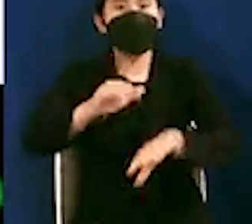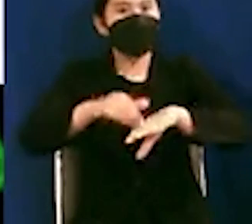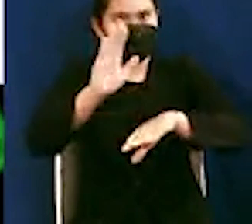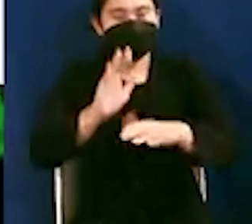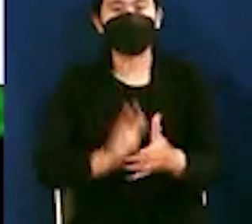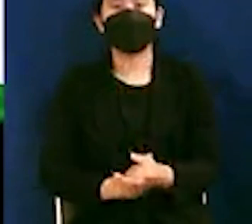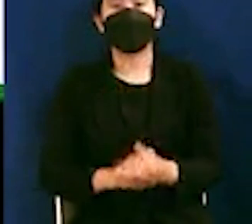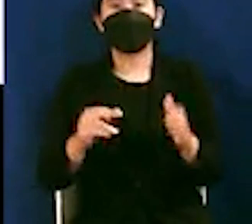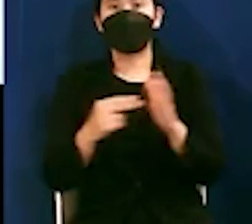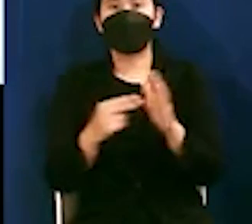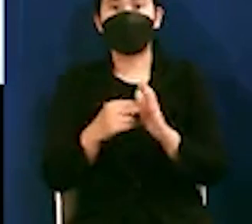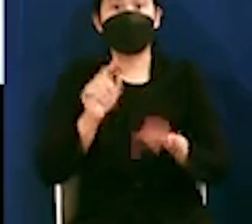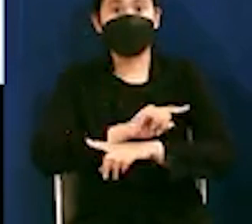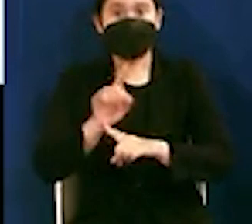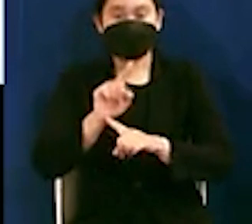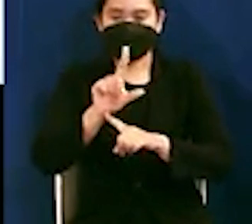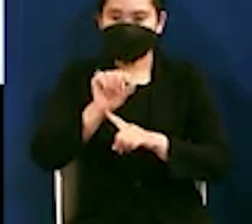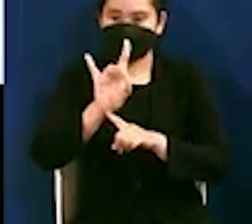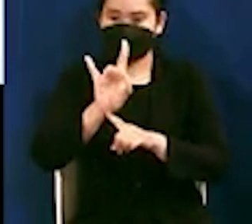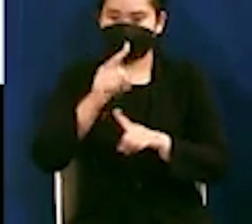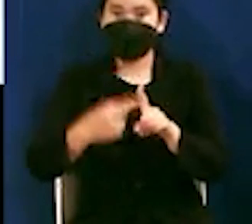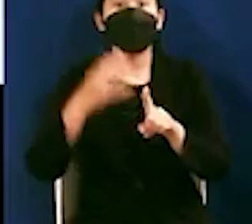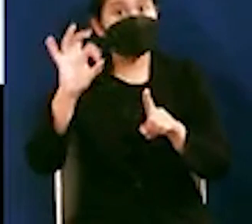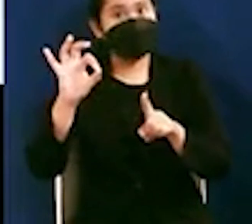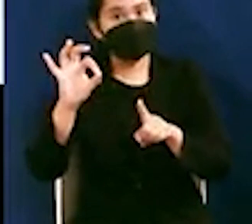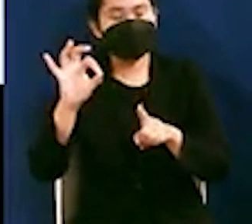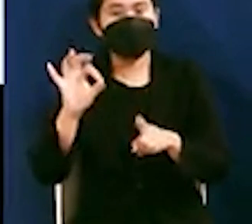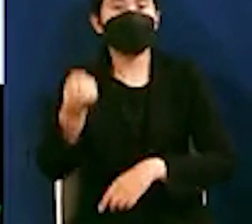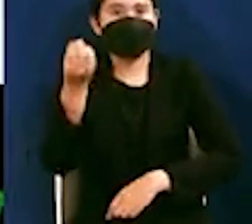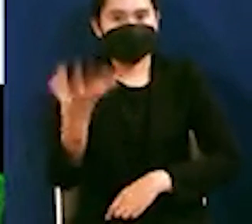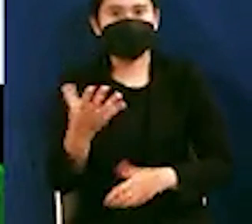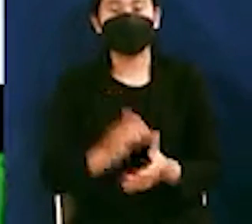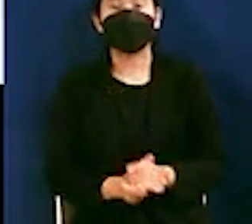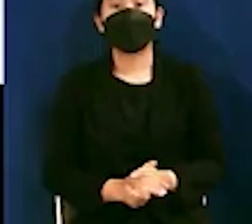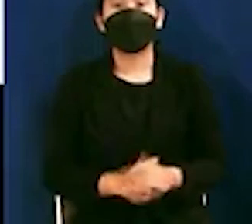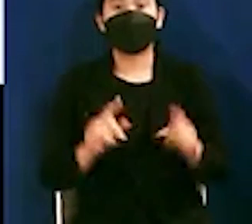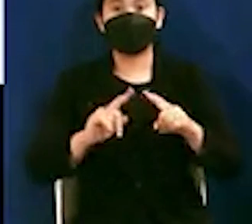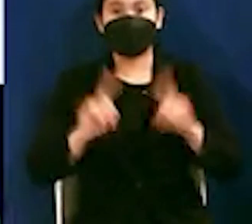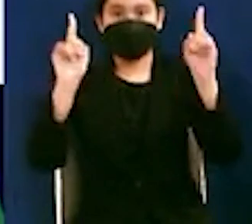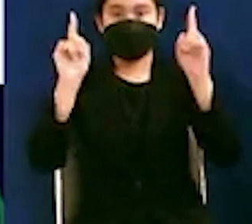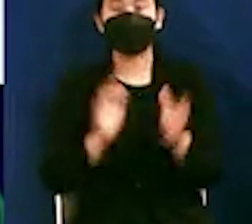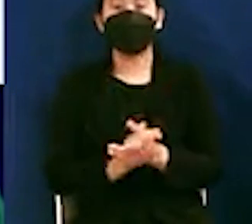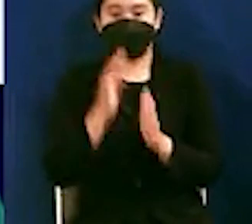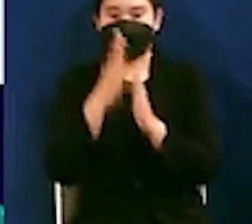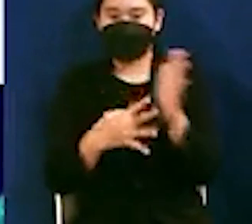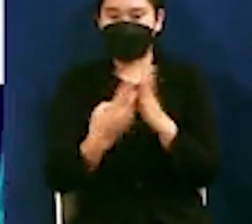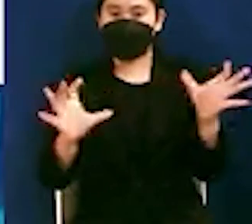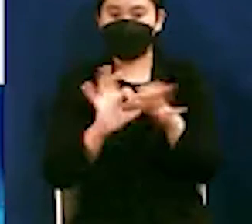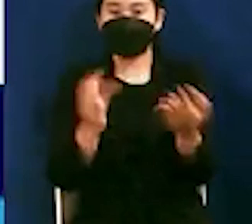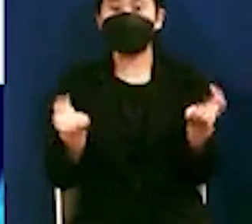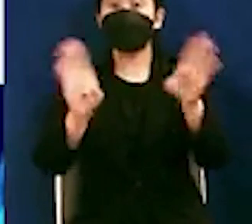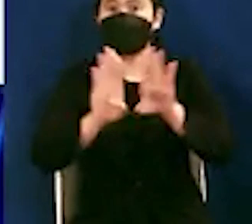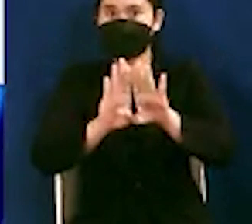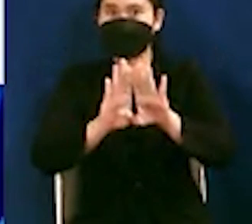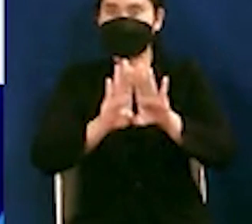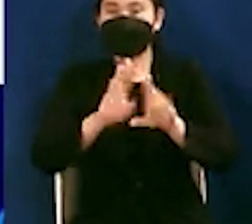จุดสูงสุดจะอยู่ที่วันที่28ประมาณวันที่28กันยายนนะครับแต่ถ้าเกิดมาตรการที่เราเริ่มล็อกดาวน์มาตั้งแต่ป